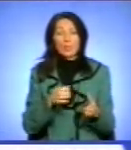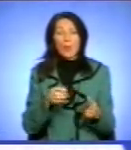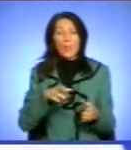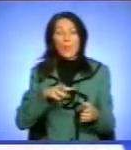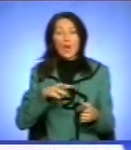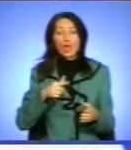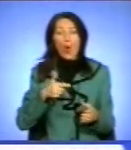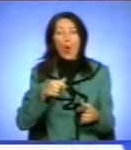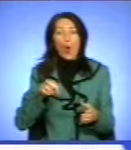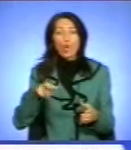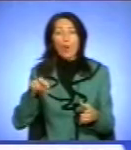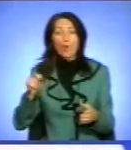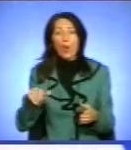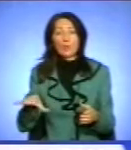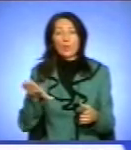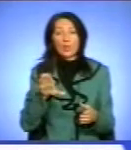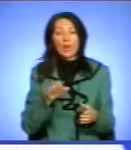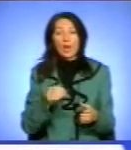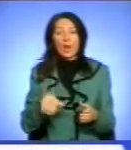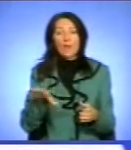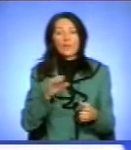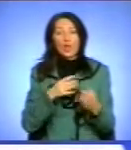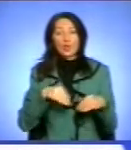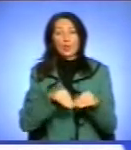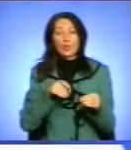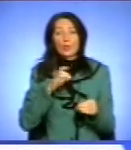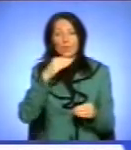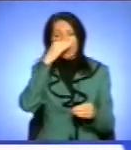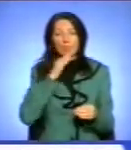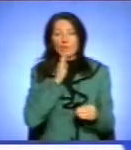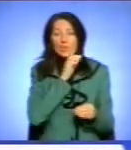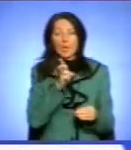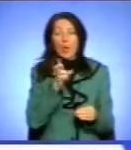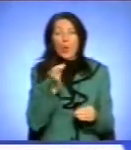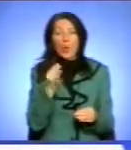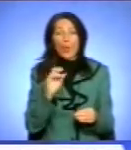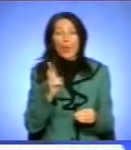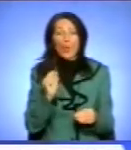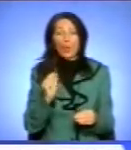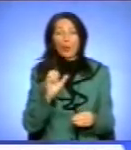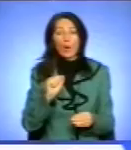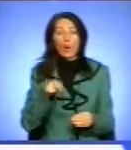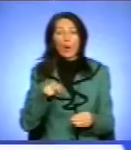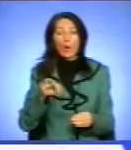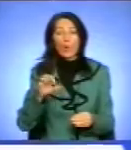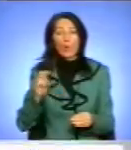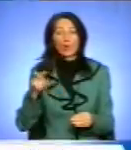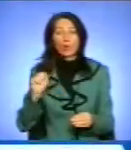а від політичної партії Всеукраїнське об'єднання «Батьківщина» Володимир Бойко, Михайло Апостол та Іван Стойко.